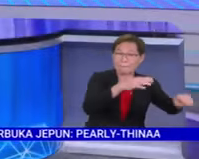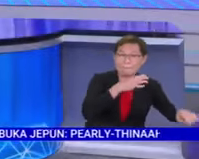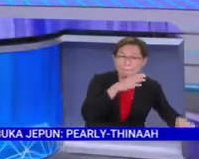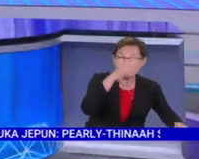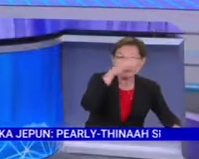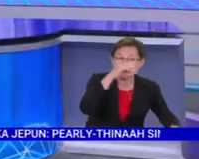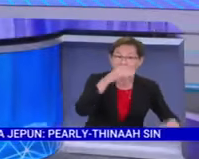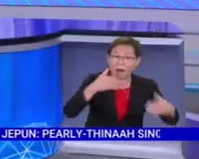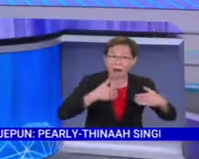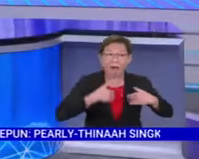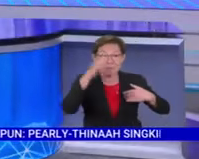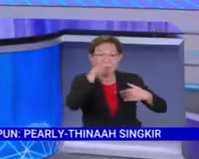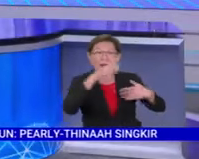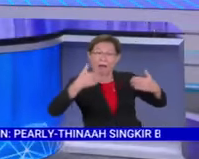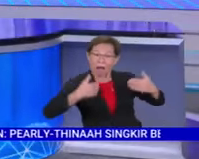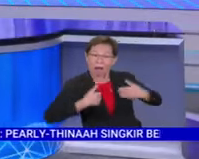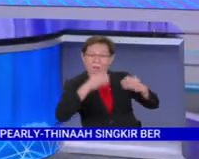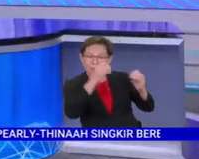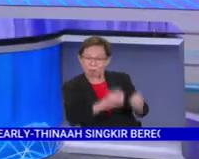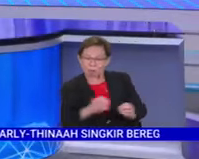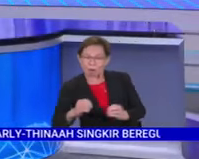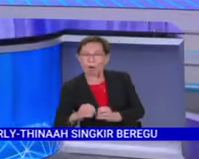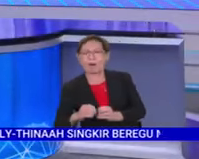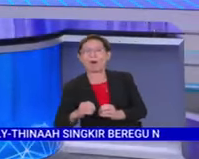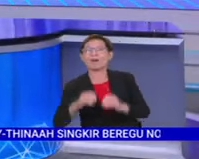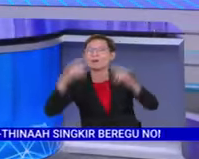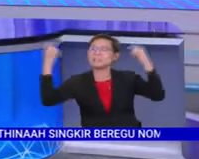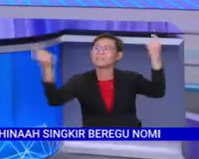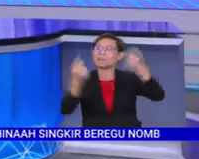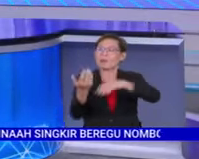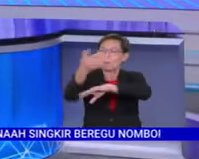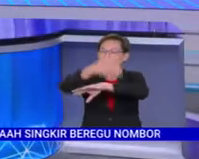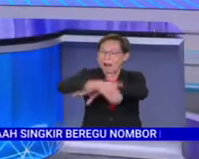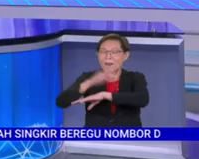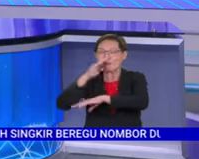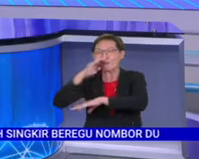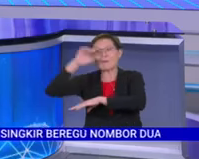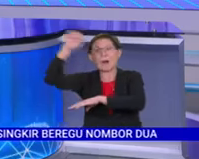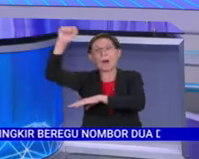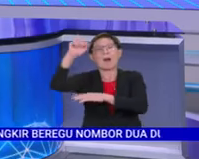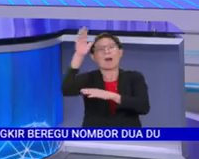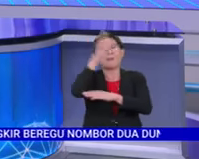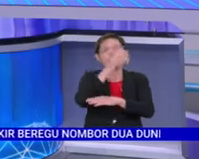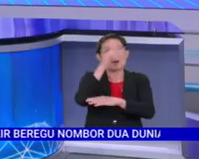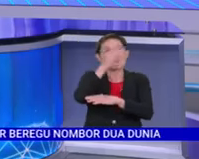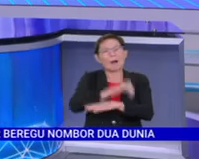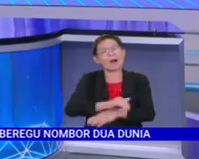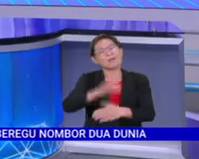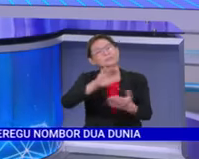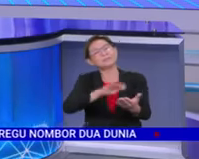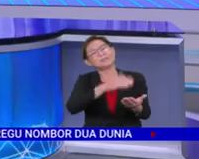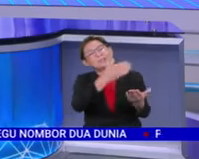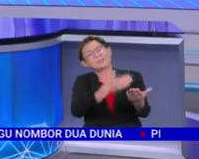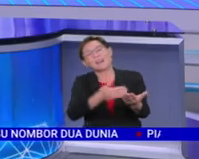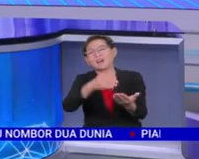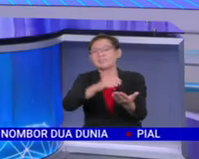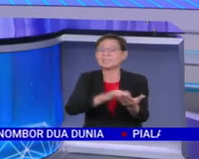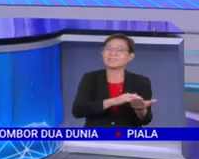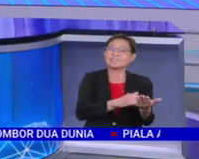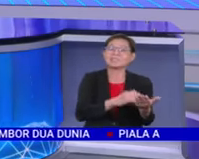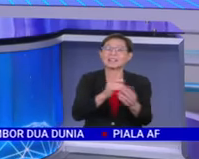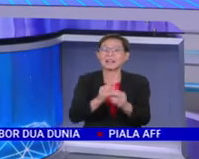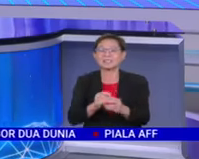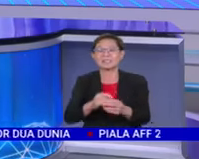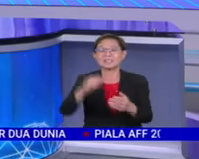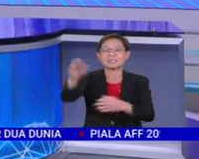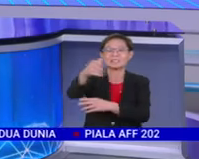juga tidak ketinggalan untuk menganjurkan sambutan Ambang Merdeka menerusi Melaka Berselawat yang diadakan di perkarangan